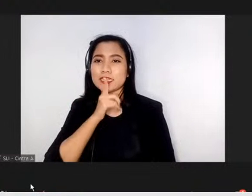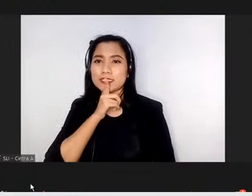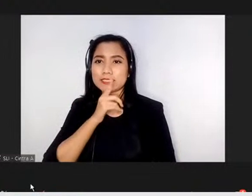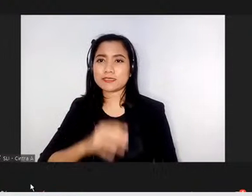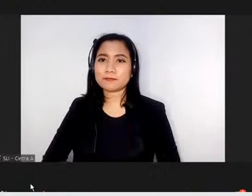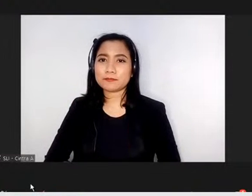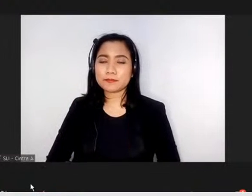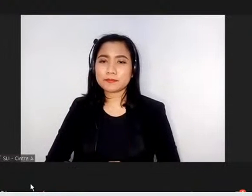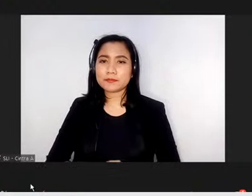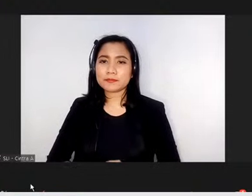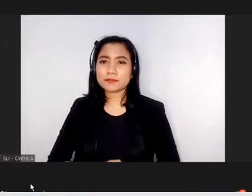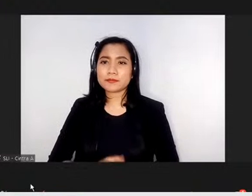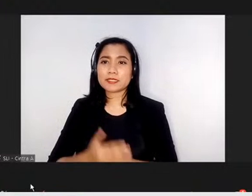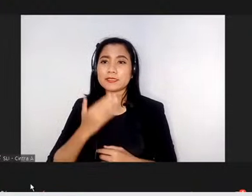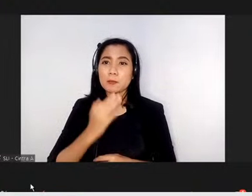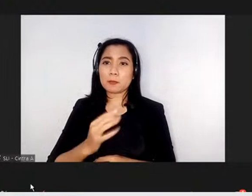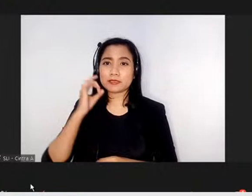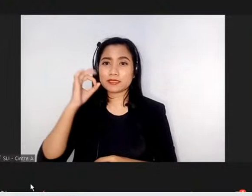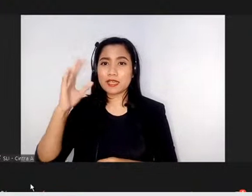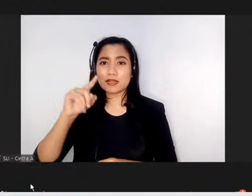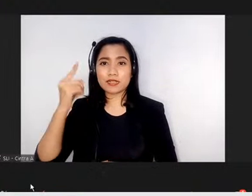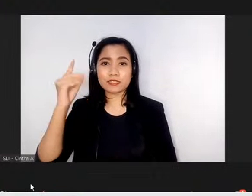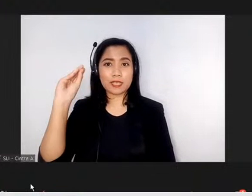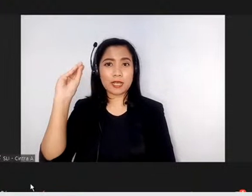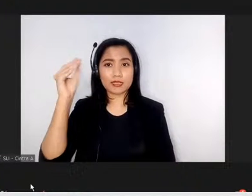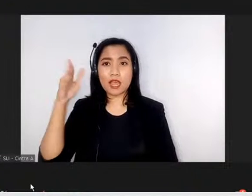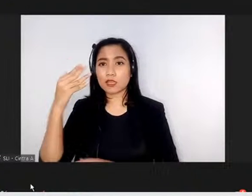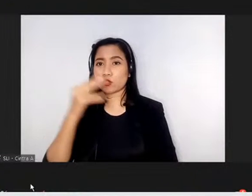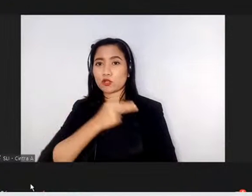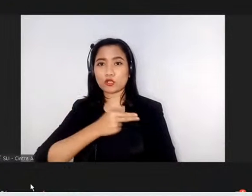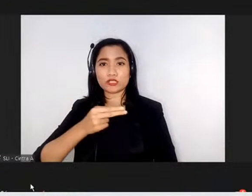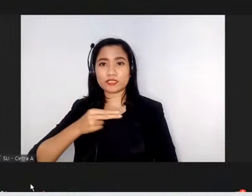menyaksikan webinar ini dari Jakarta atau Indonesia